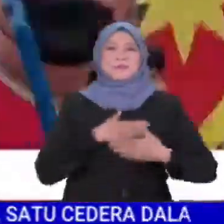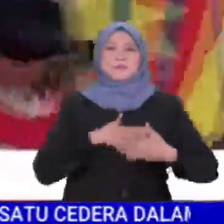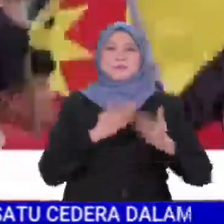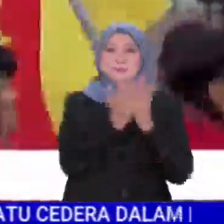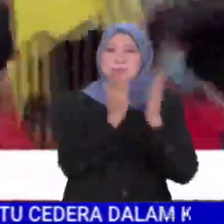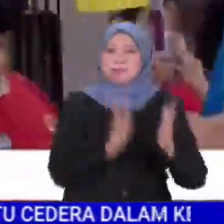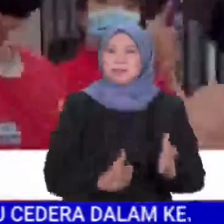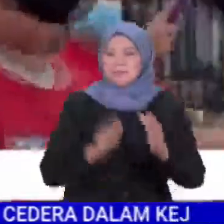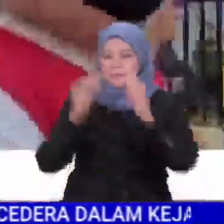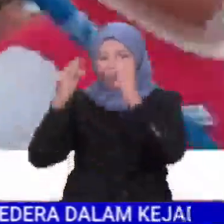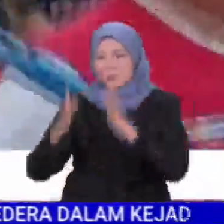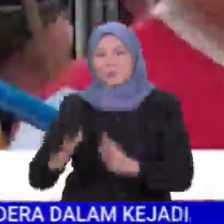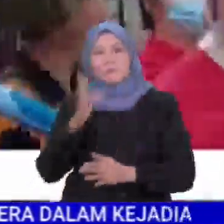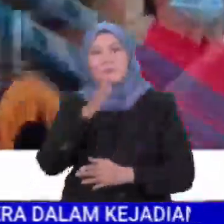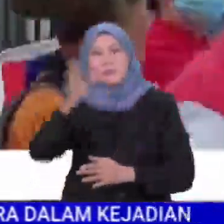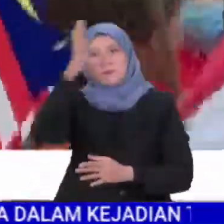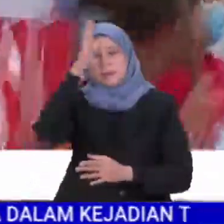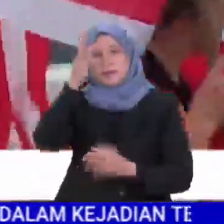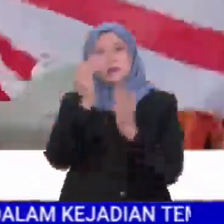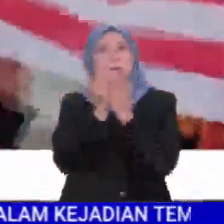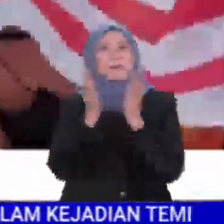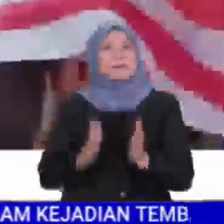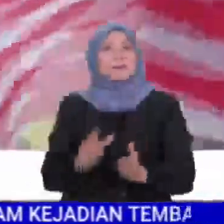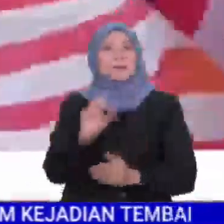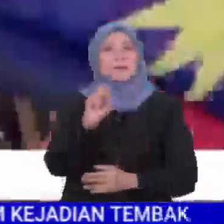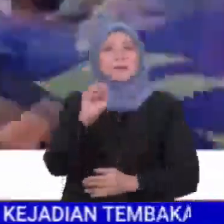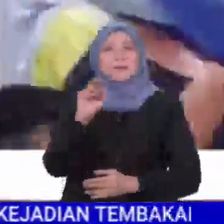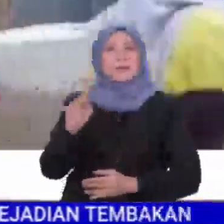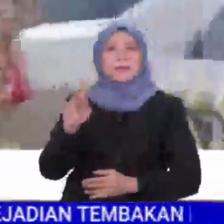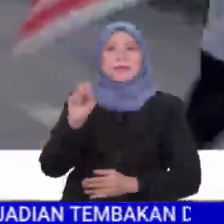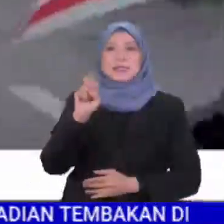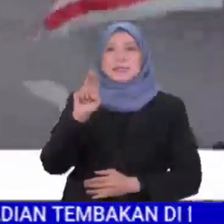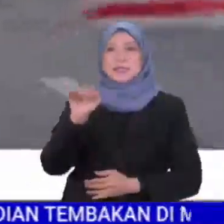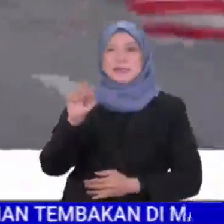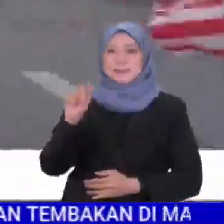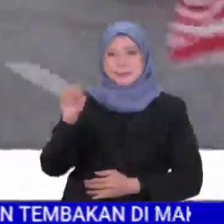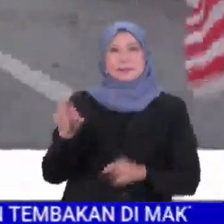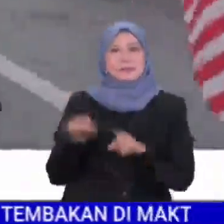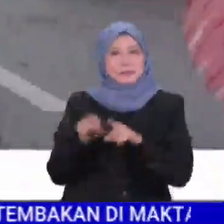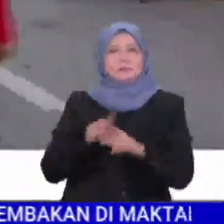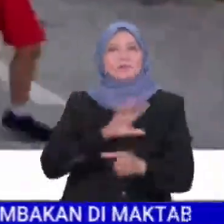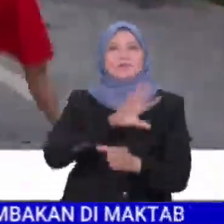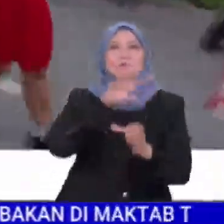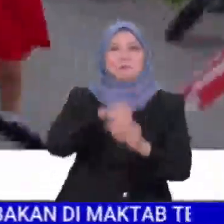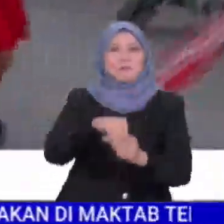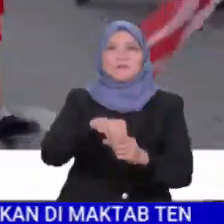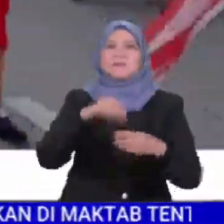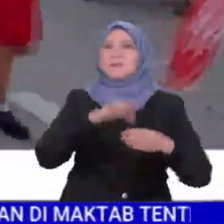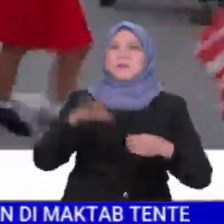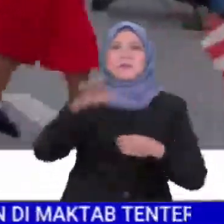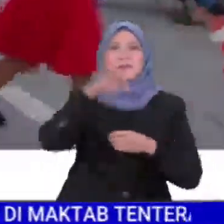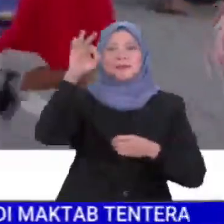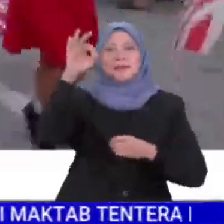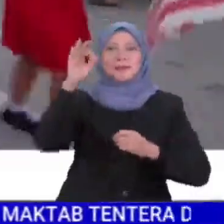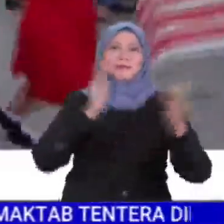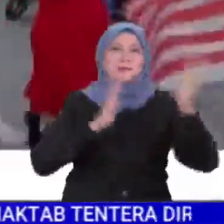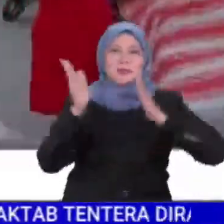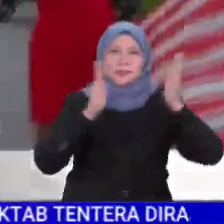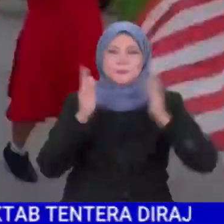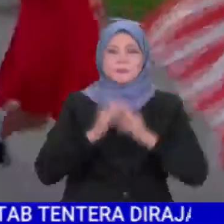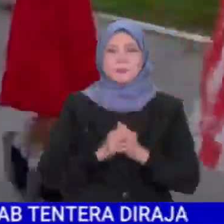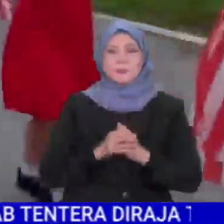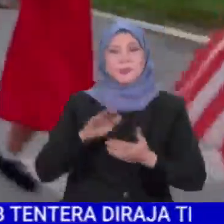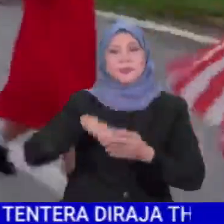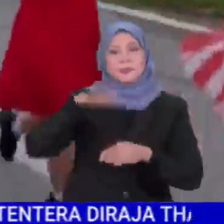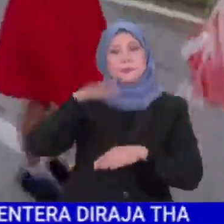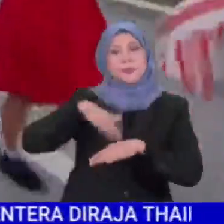murid, guru termasuk ibu bapa. Pelajar SMK Sri Aman juga tidak ketinggalan menyemarakkan semangat kebangsaan. Seramai